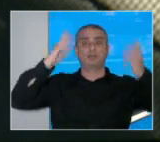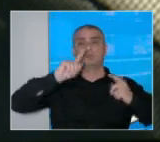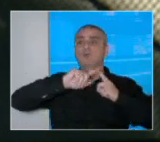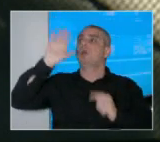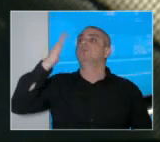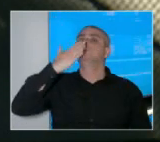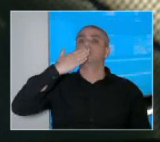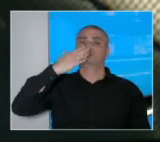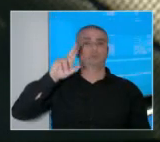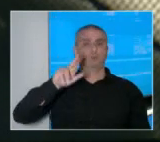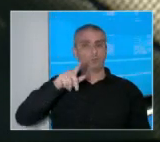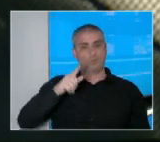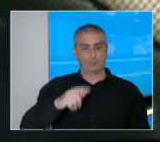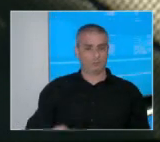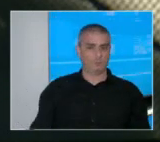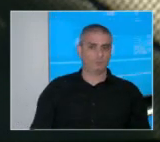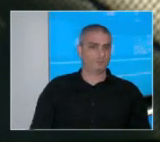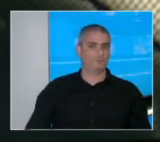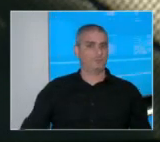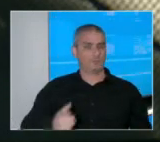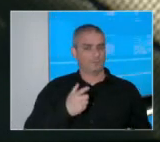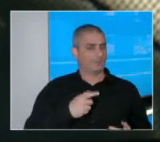מזוזה בדמות מישהו מהציונות הדתית.